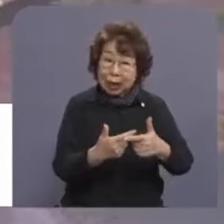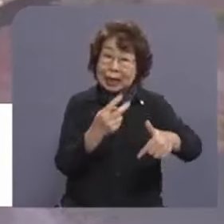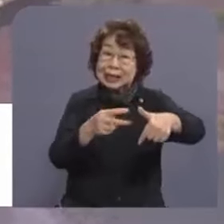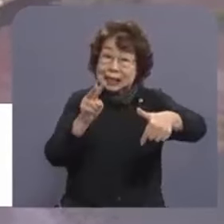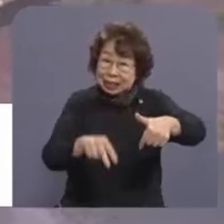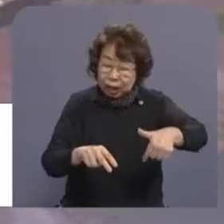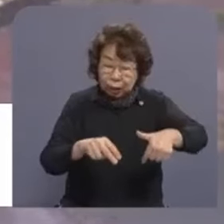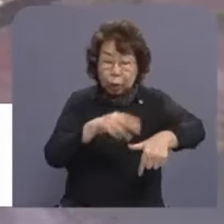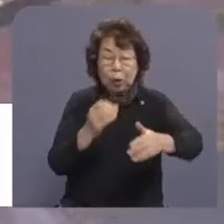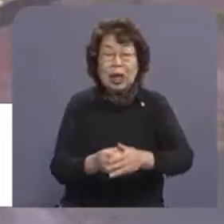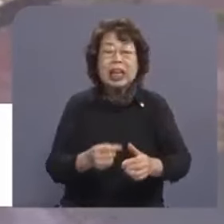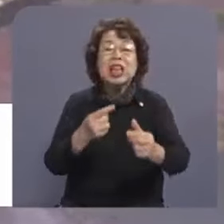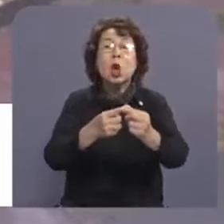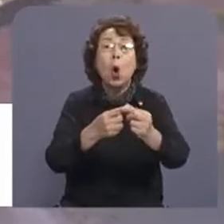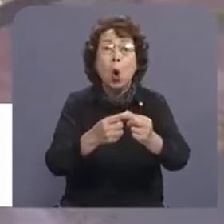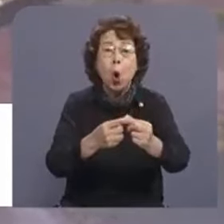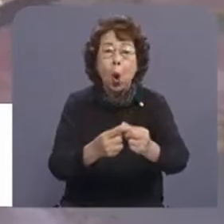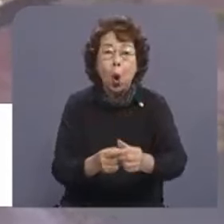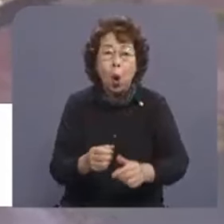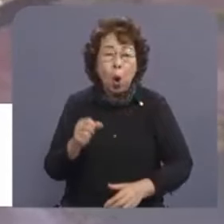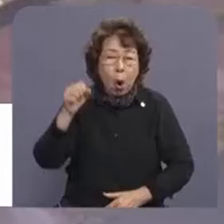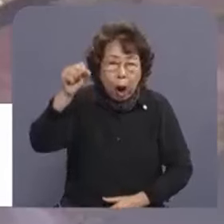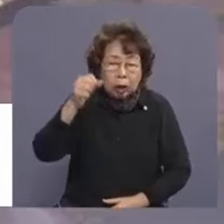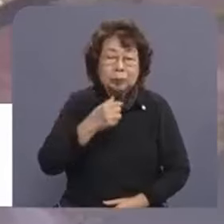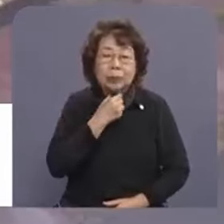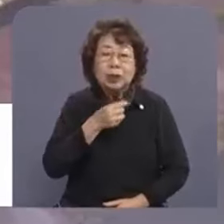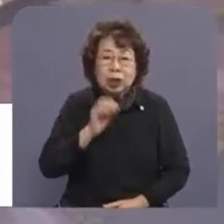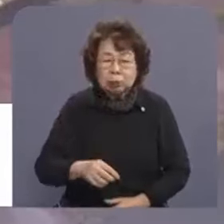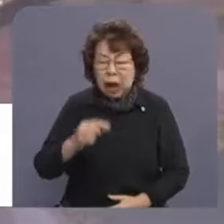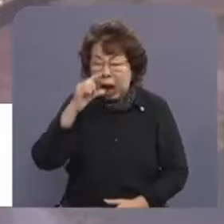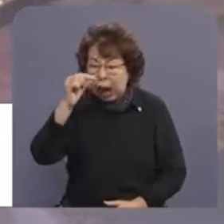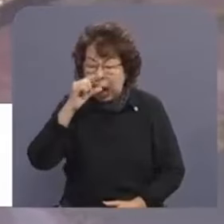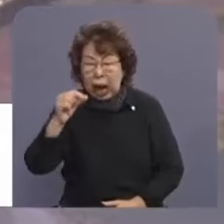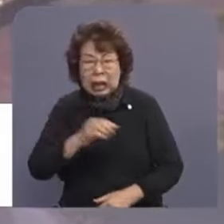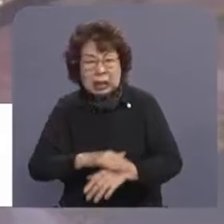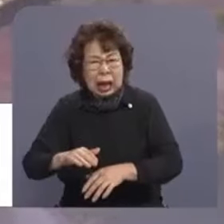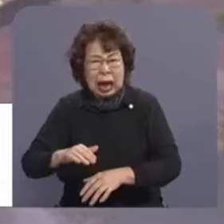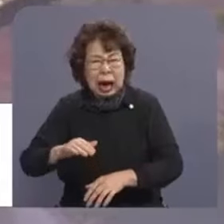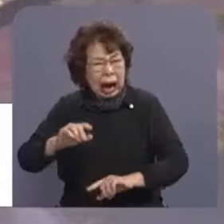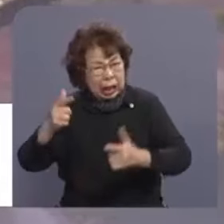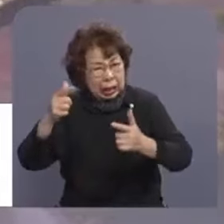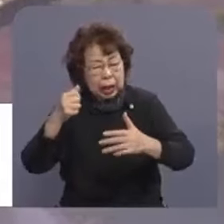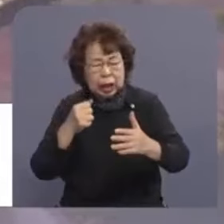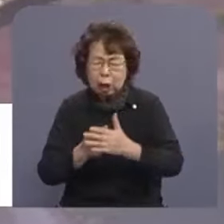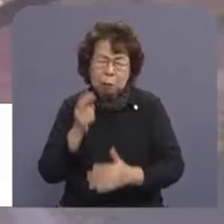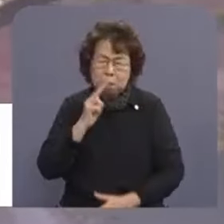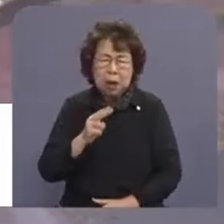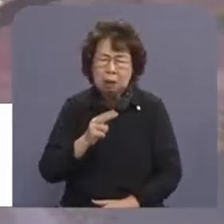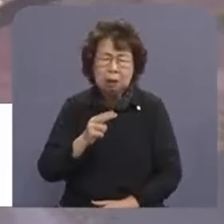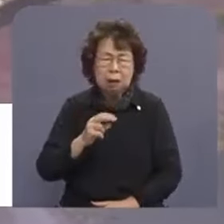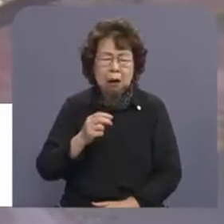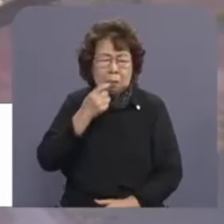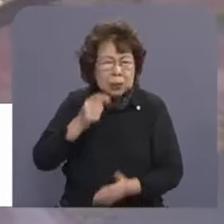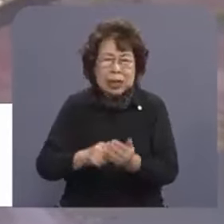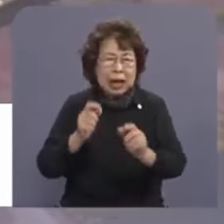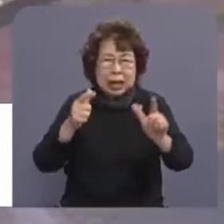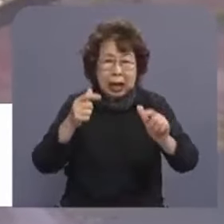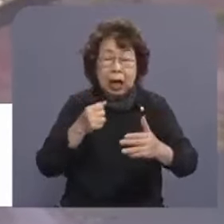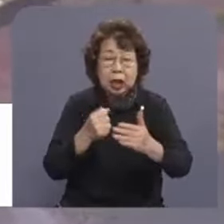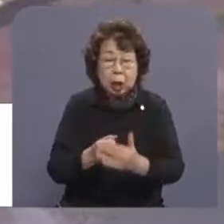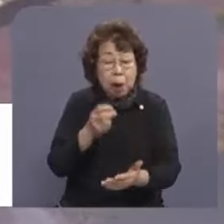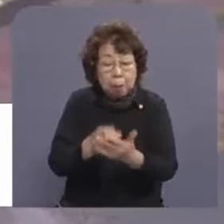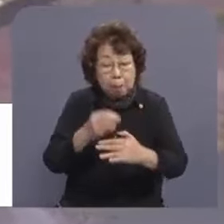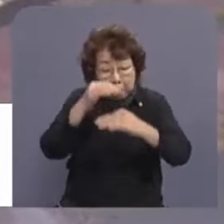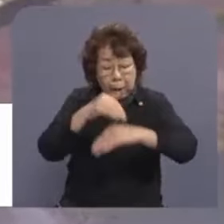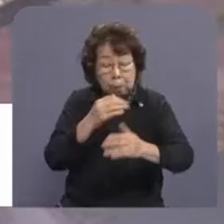1호 국가도시공원에 도전하고 있지만 까다로운 지정 조건이 걸림돌입니다. 이 때문에 관련 규정을 완화하는 법안이 잇따라